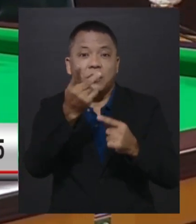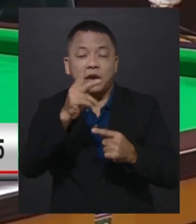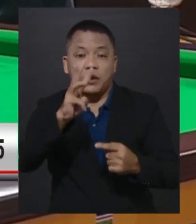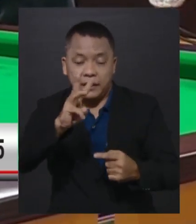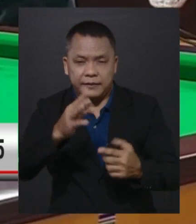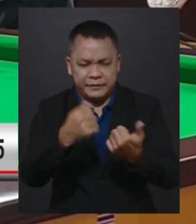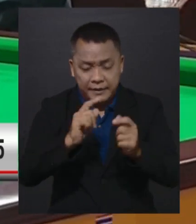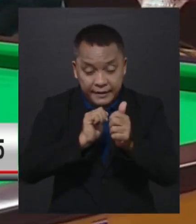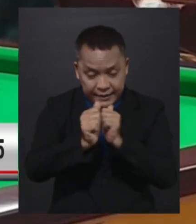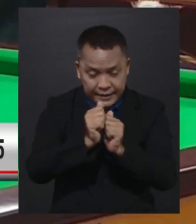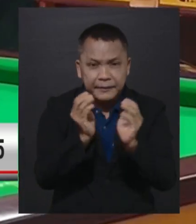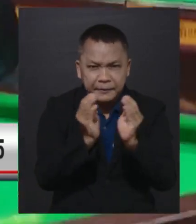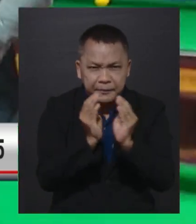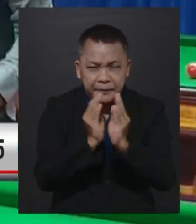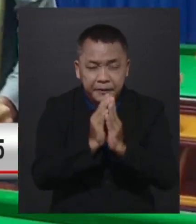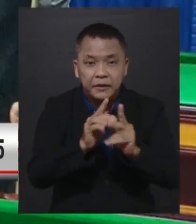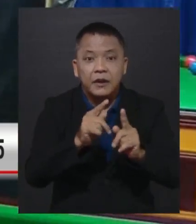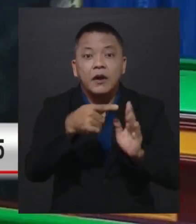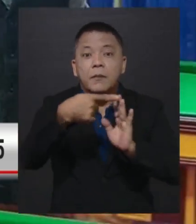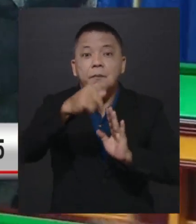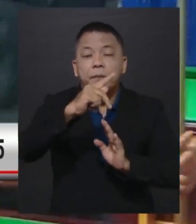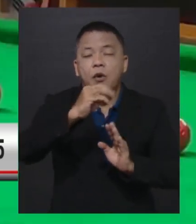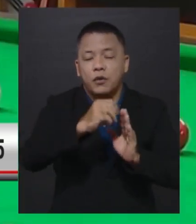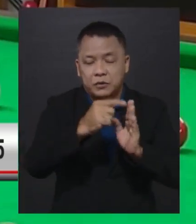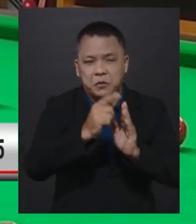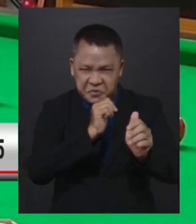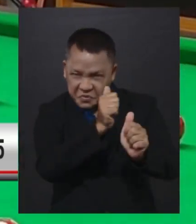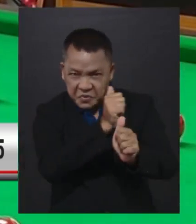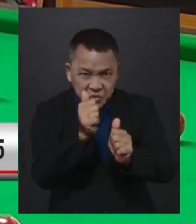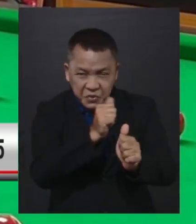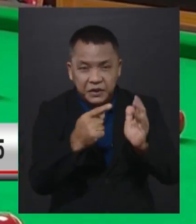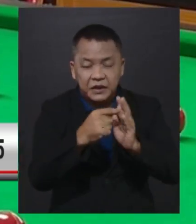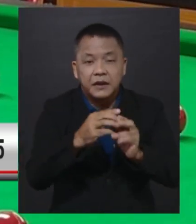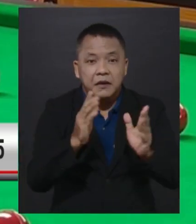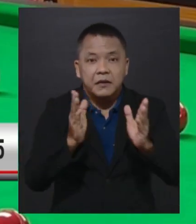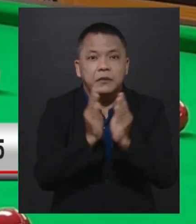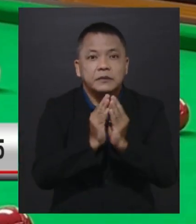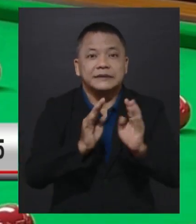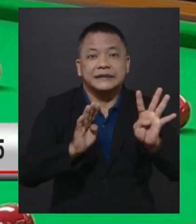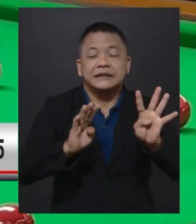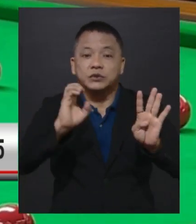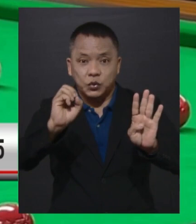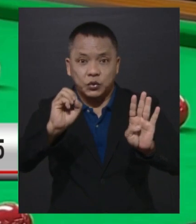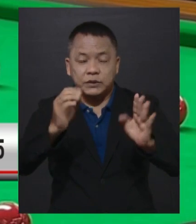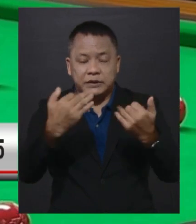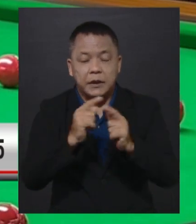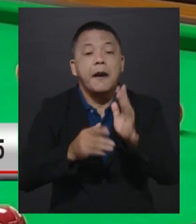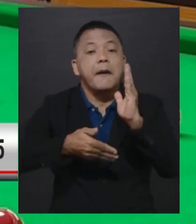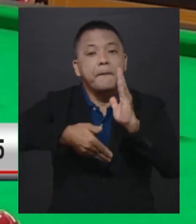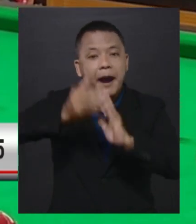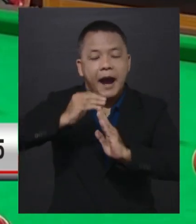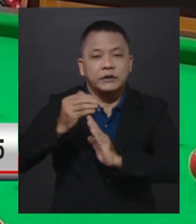ค่ะผลการแข่งขันนะคะเป็นโฟนเนวาดาค่ะที่โชว์ฟอร์มได้อย่างยอดเยี่ยมเอาชนะไปขาด104-0เฟรมผ่านเข้าสู่ร